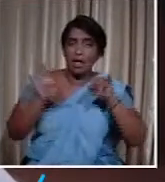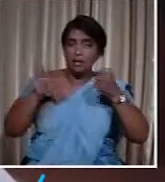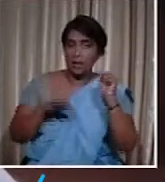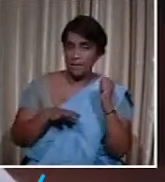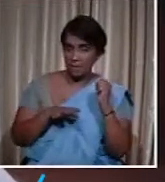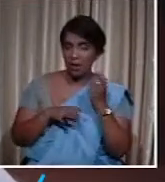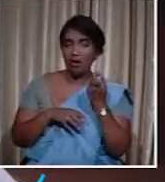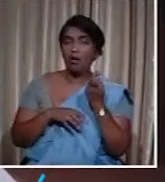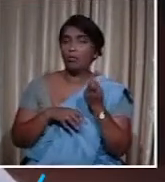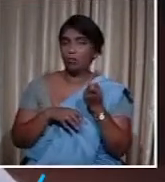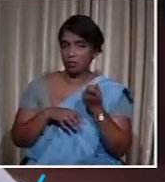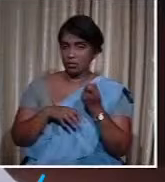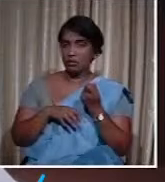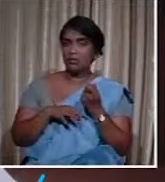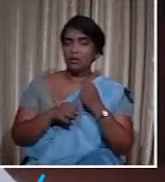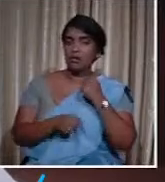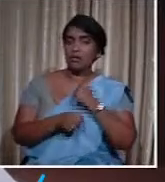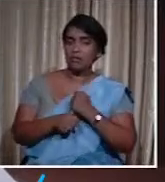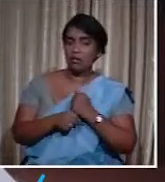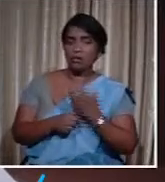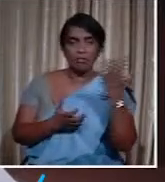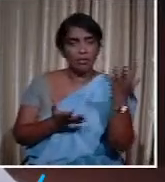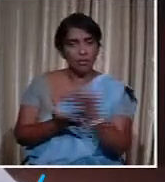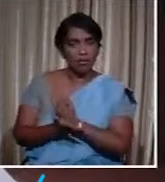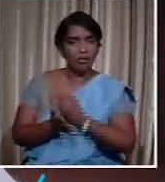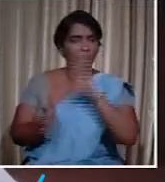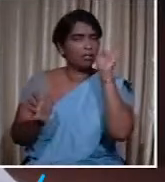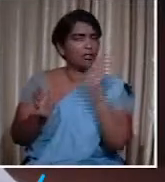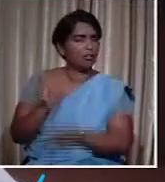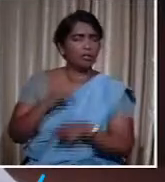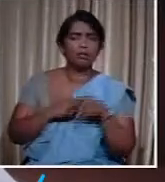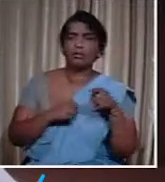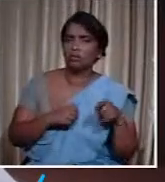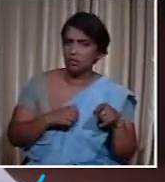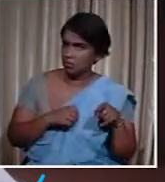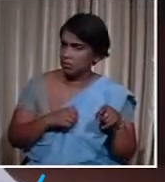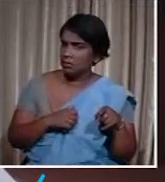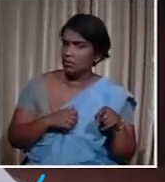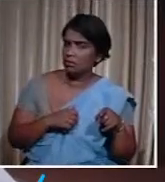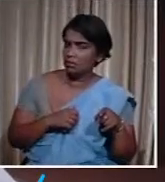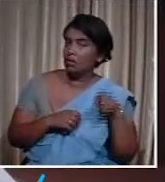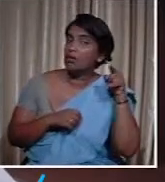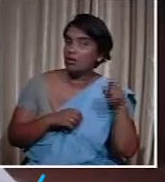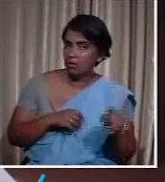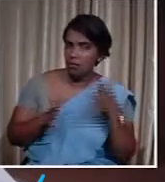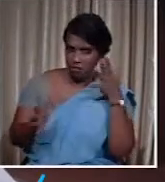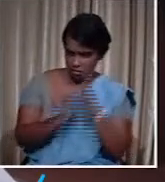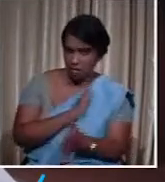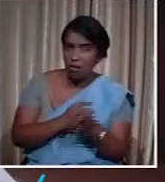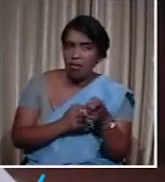මුදල් ප්‍රමාණය භාණ්ඩාගාර ලැබෙන මුදල් ප්‍රමාණය කපා හැරීම එය අත්වරද්දද